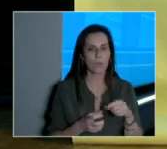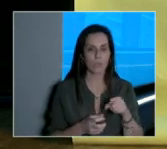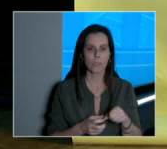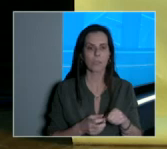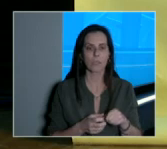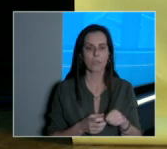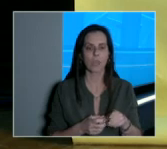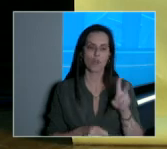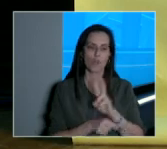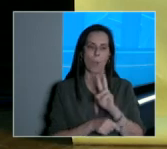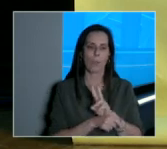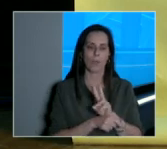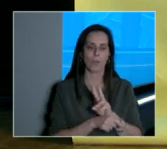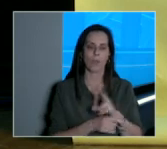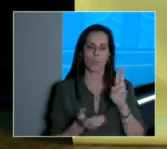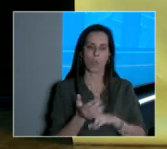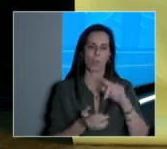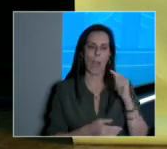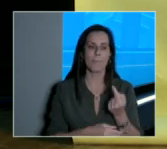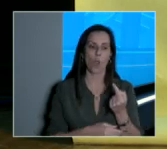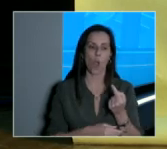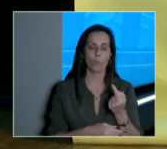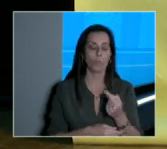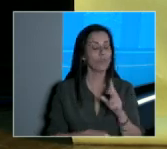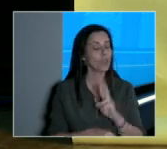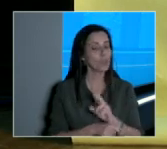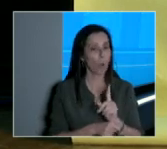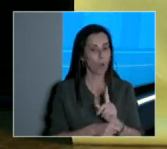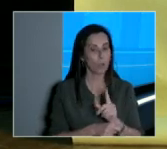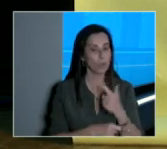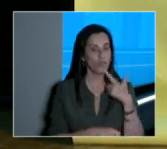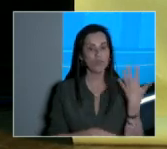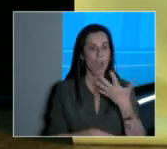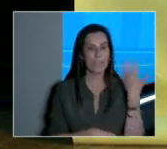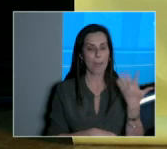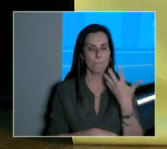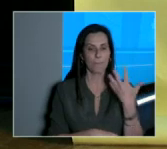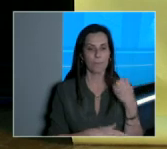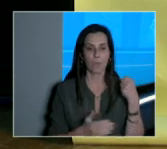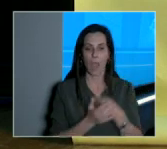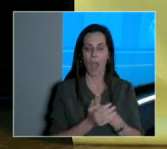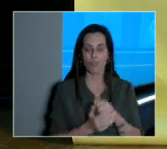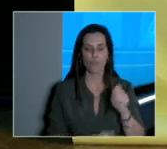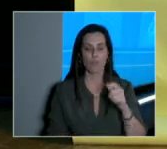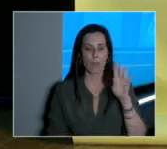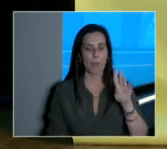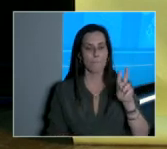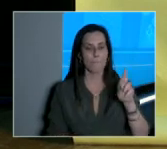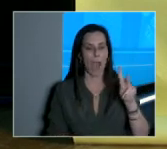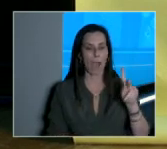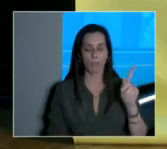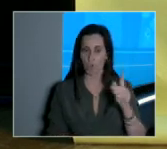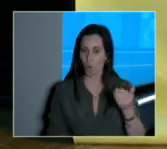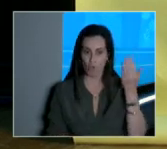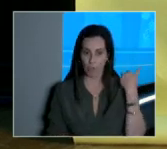זה שבא ושומר על זכויות המיעוטים, שנשמרו אגב במשך שנים עד שאהרון ברק הגיע. זה לא